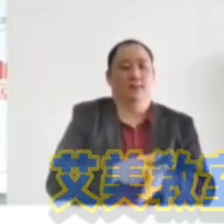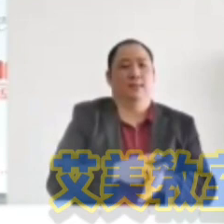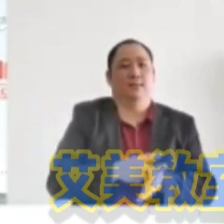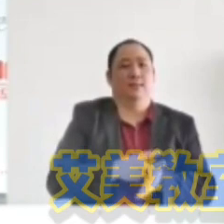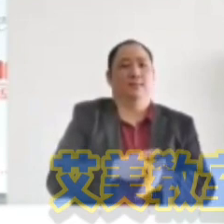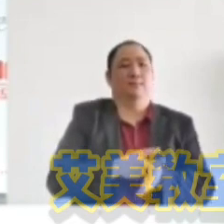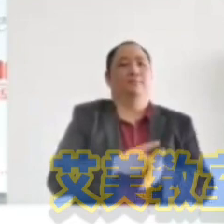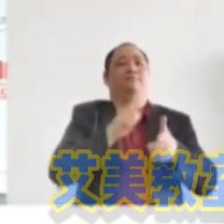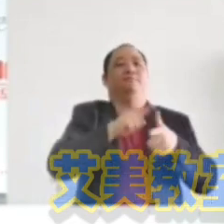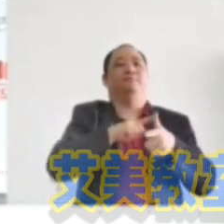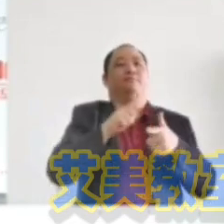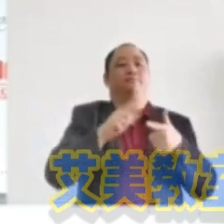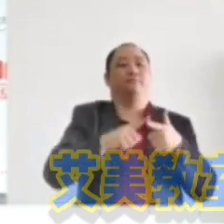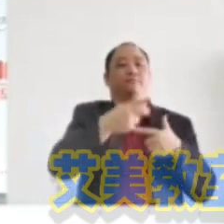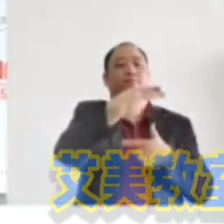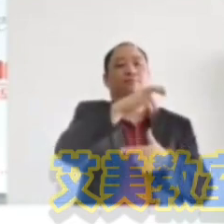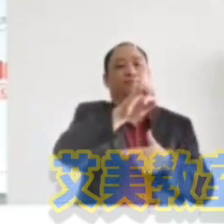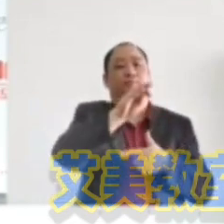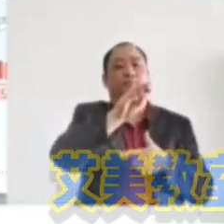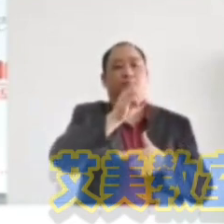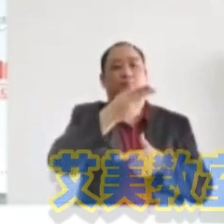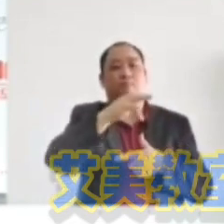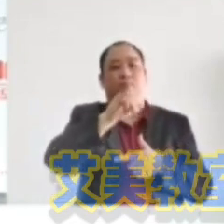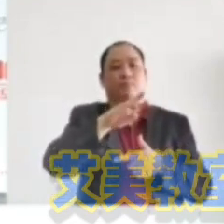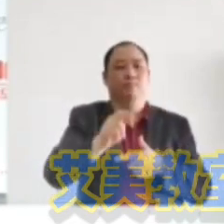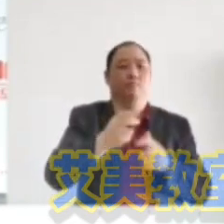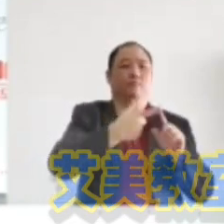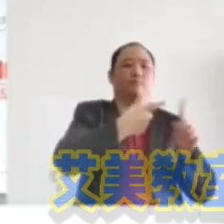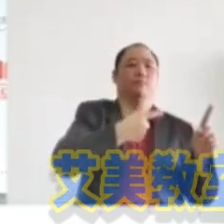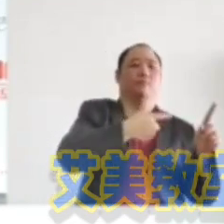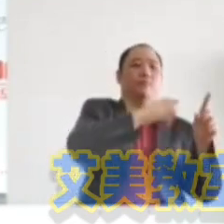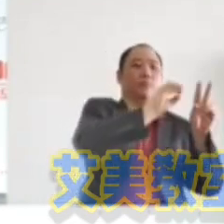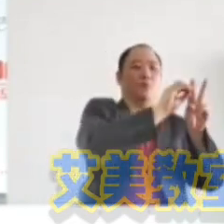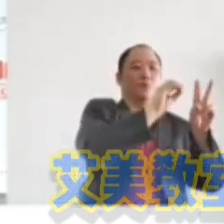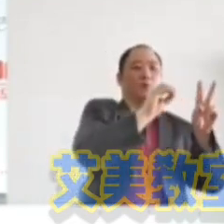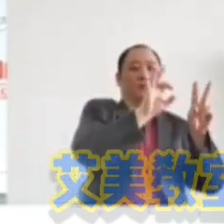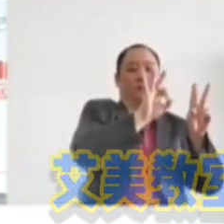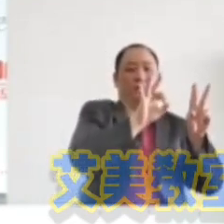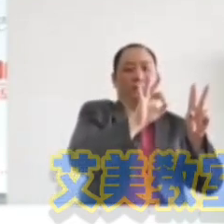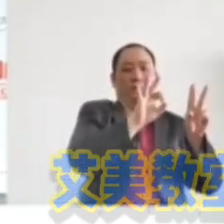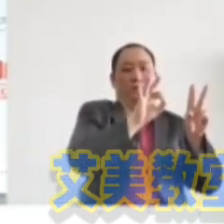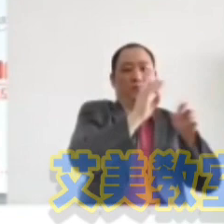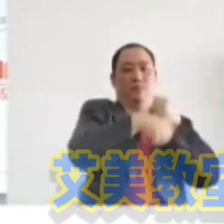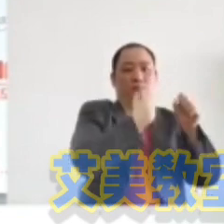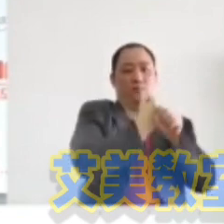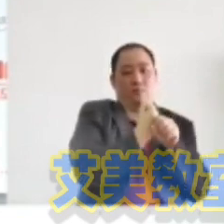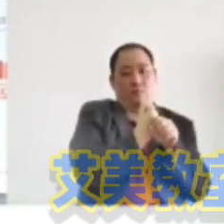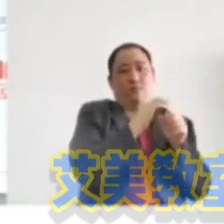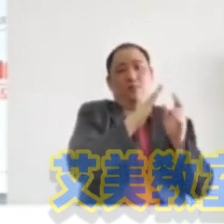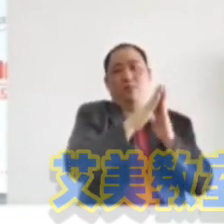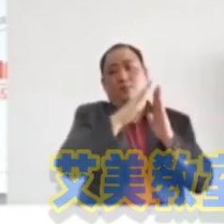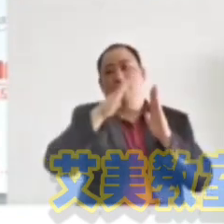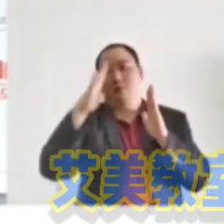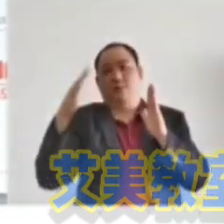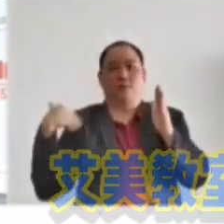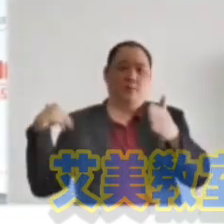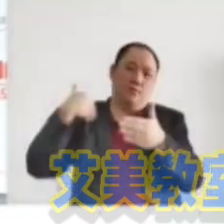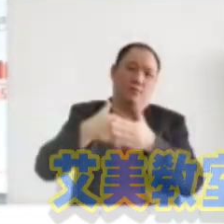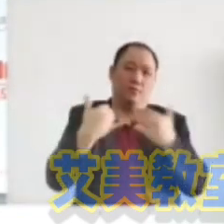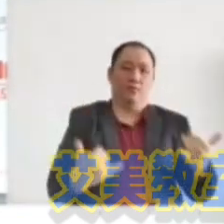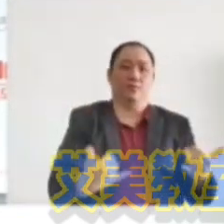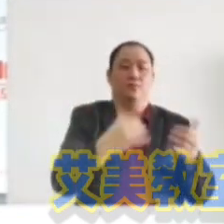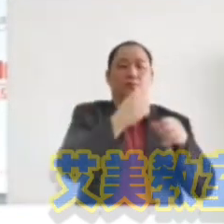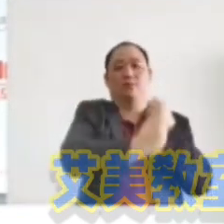适合的人群。OK， 那接下来呢？Hemoglobin 从2009年我们公司开业的时